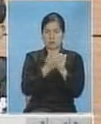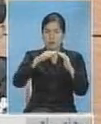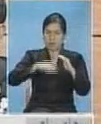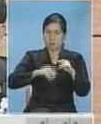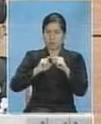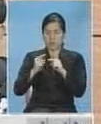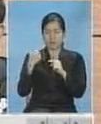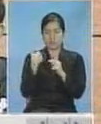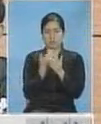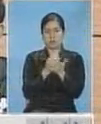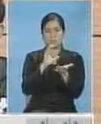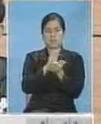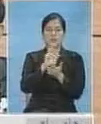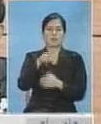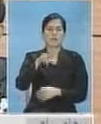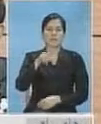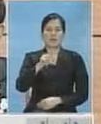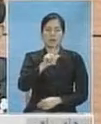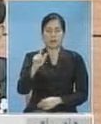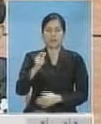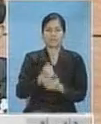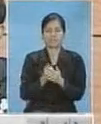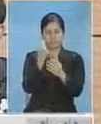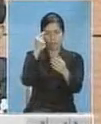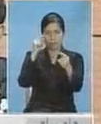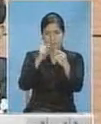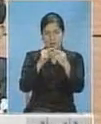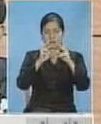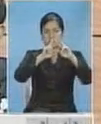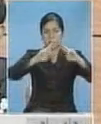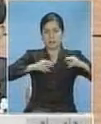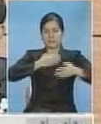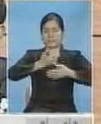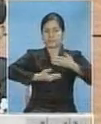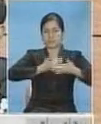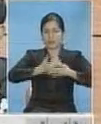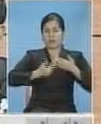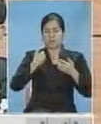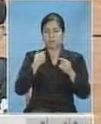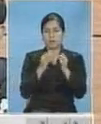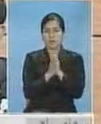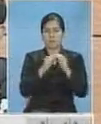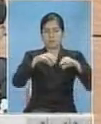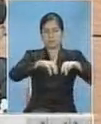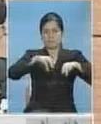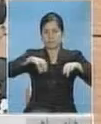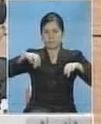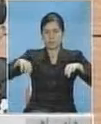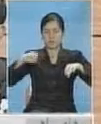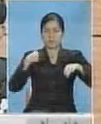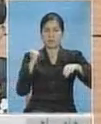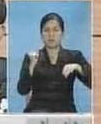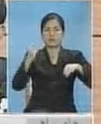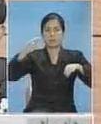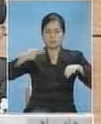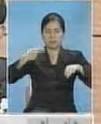ทมีเป้าหมายที่จะเปิดร้านค้าโครงการถูกใจทั้งหมด 10,000 แห่งหรือที่เรียกกันว่า1ชุมชน